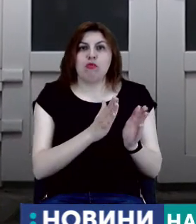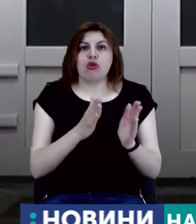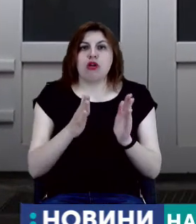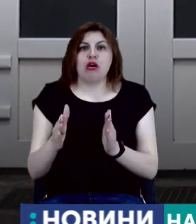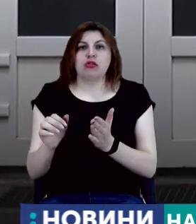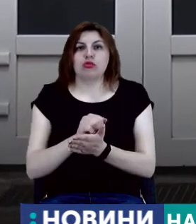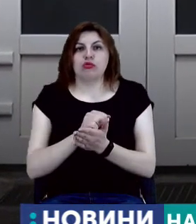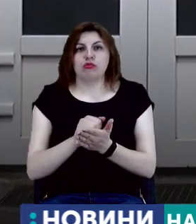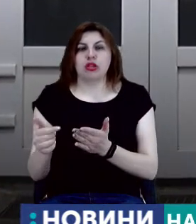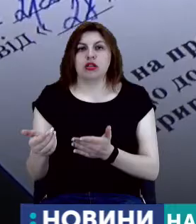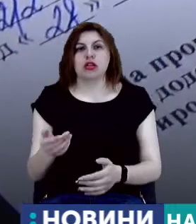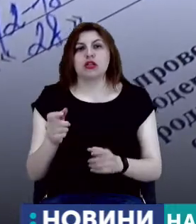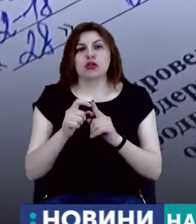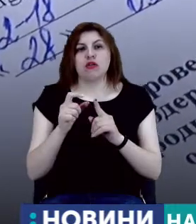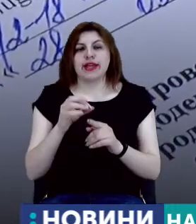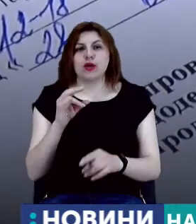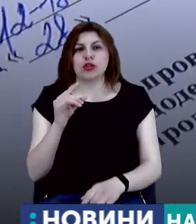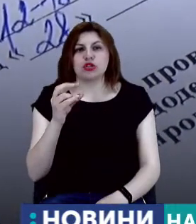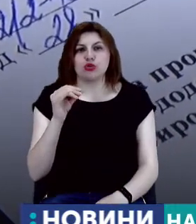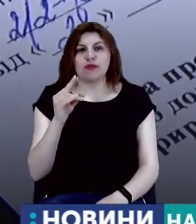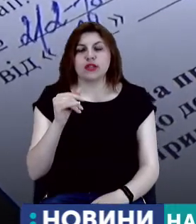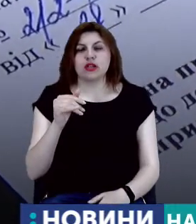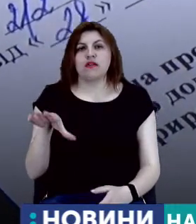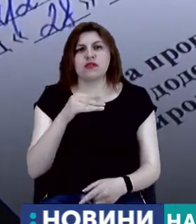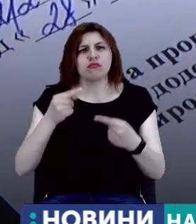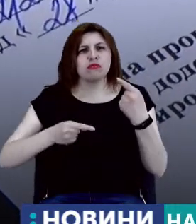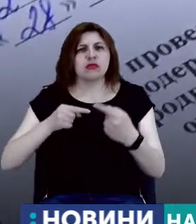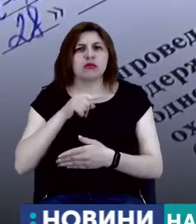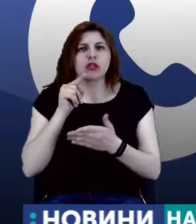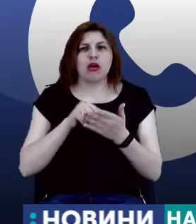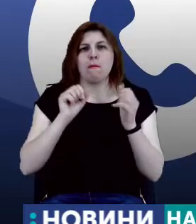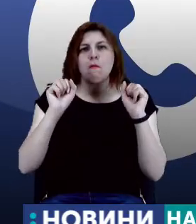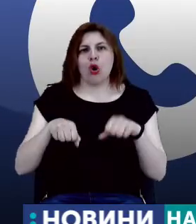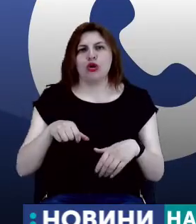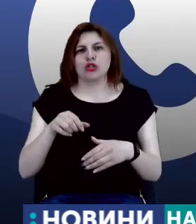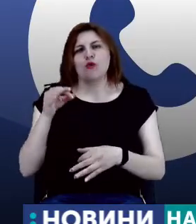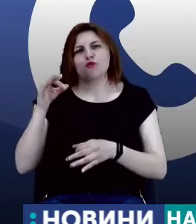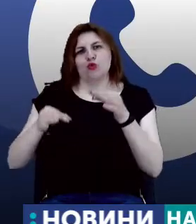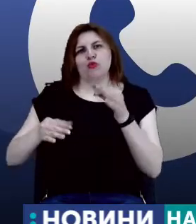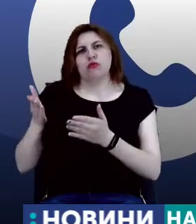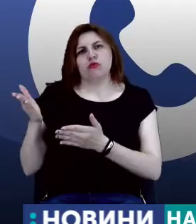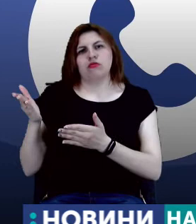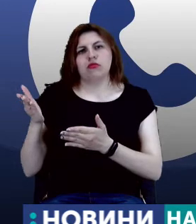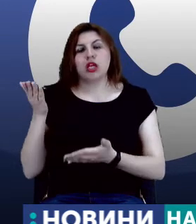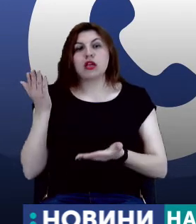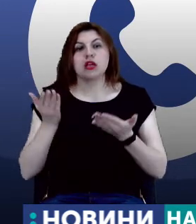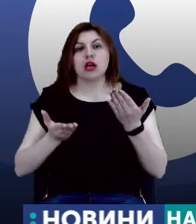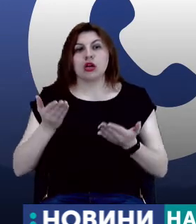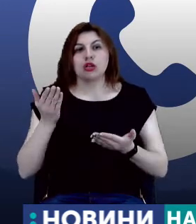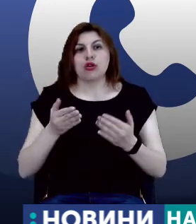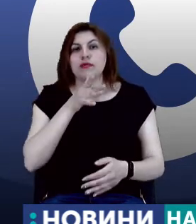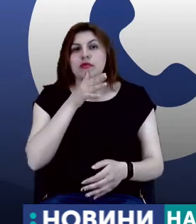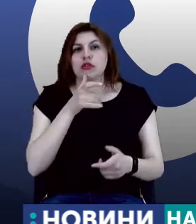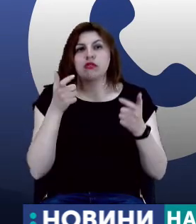правозахисника Ігоря Чудовського, усі спірні питання щодо перевірок можна оскаржити у суді. Якщо під час карантинних